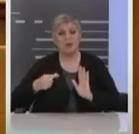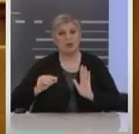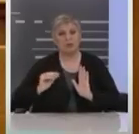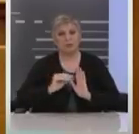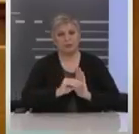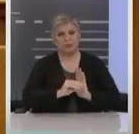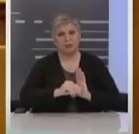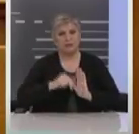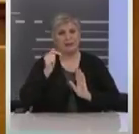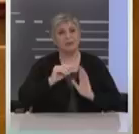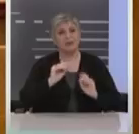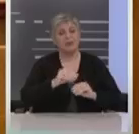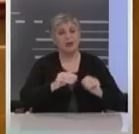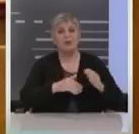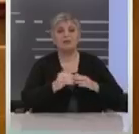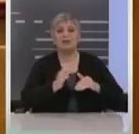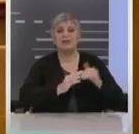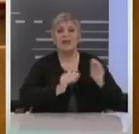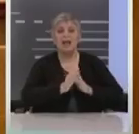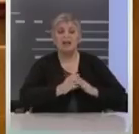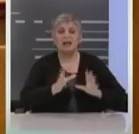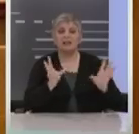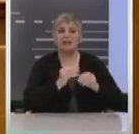έργα προϋπολογισμού 250 εκατομμυρίων ευρώ.